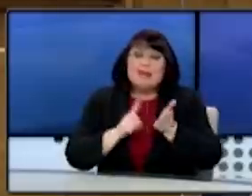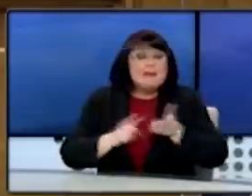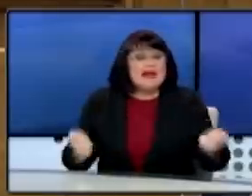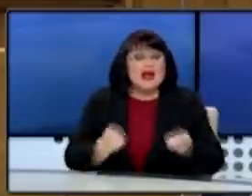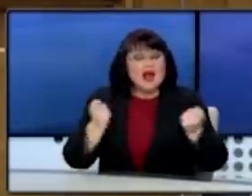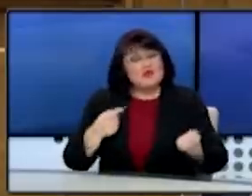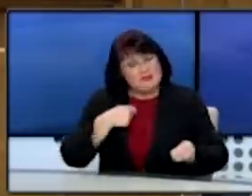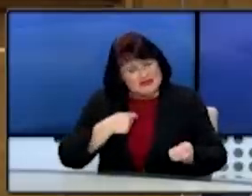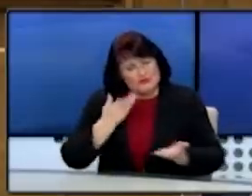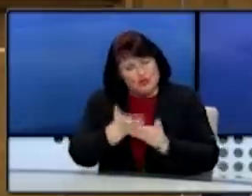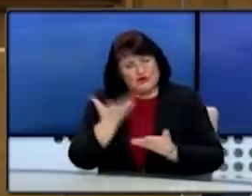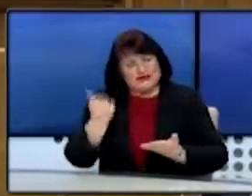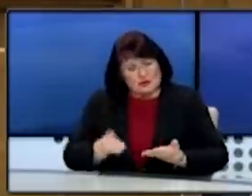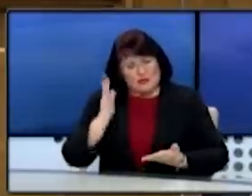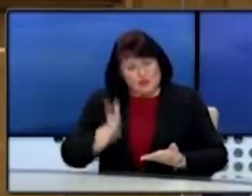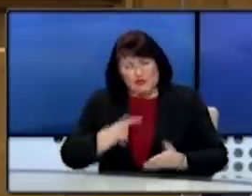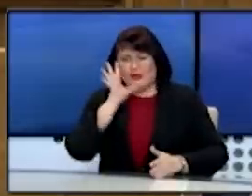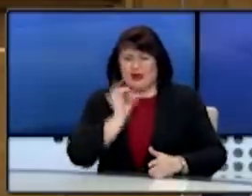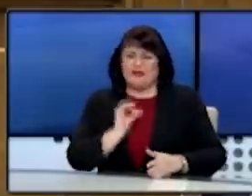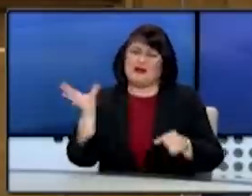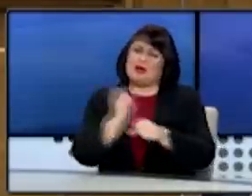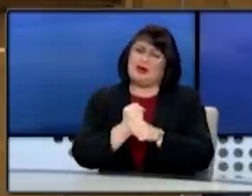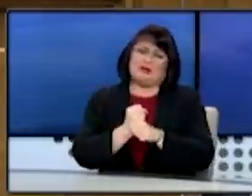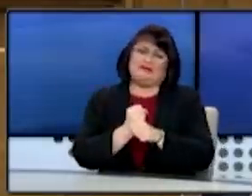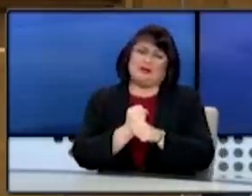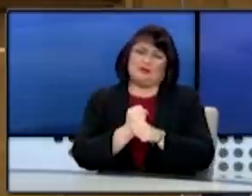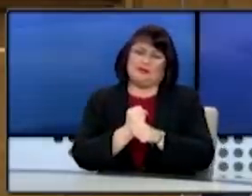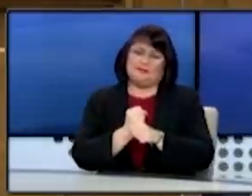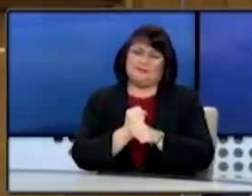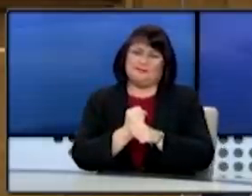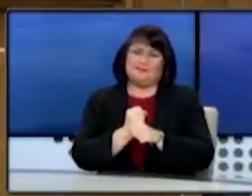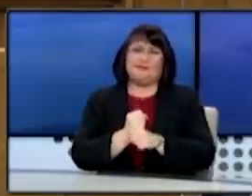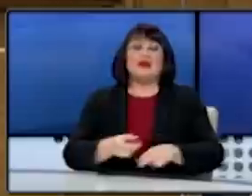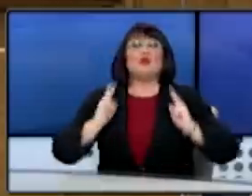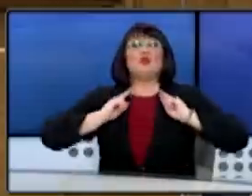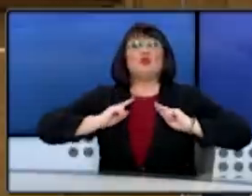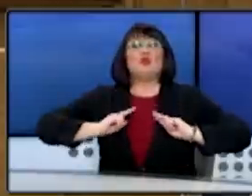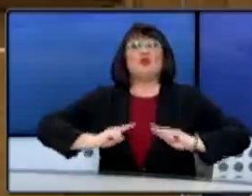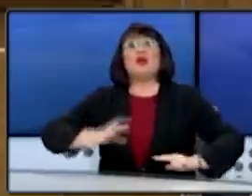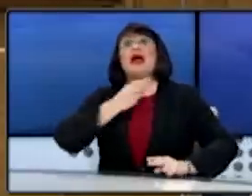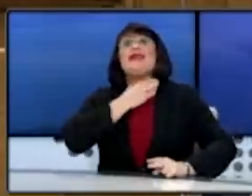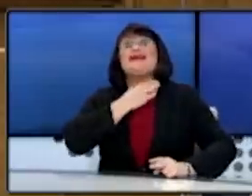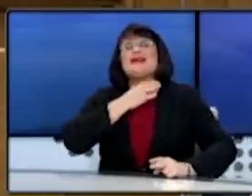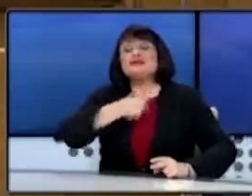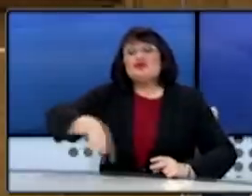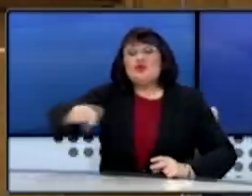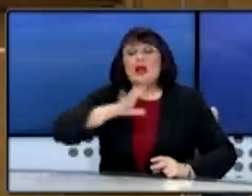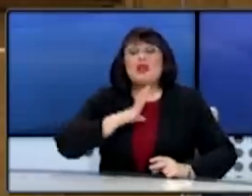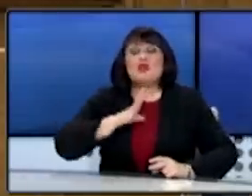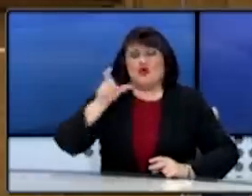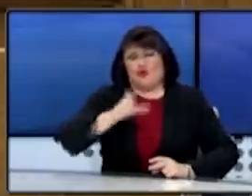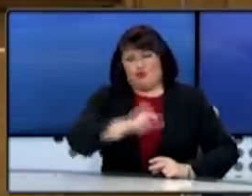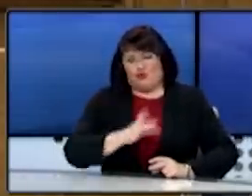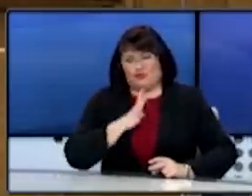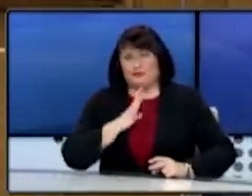να γίνει και πώς μπορούμε πραγματικά να τα καταφέρουμε για να ικανοποιηθούν αυτές οι σύγχρονες λαϊκές ανάγκες.